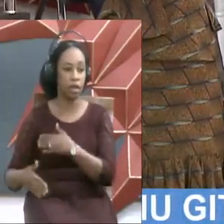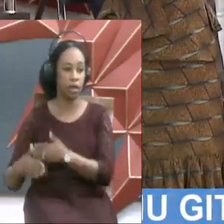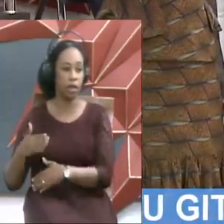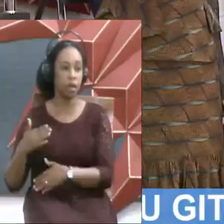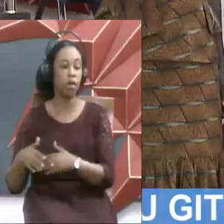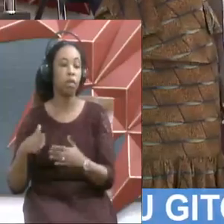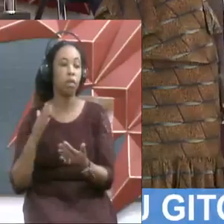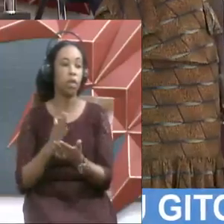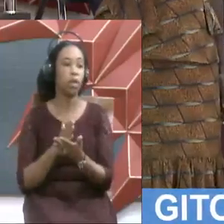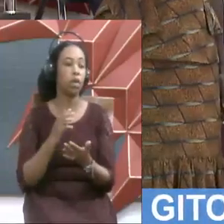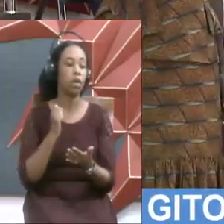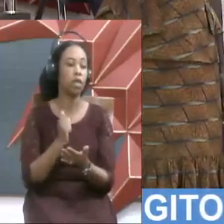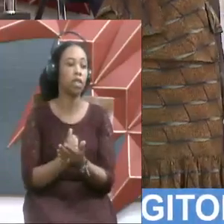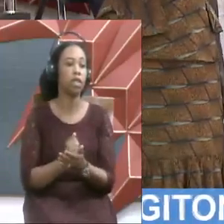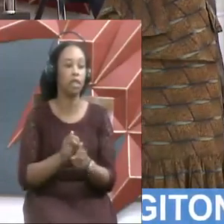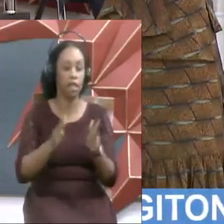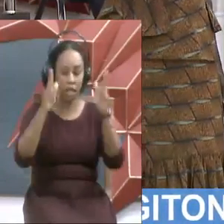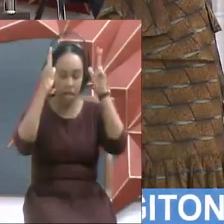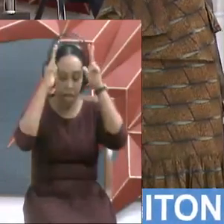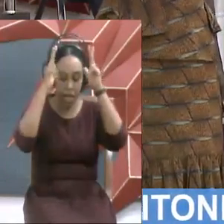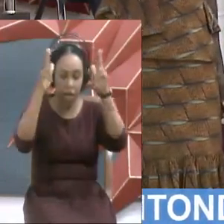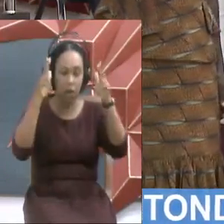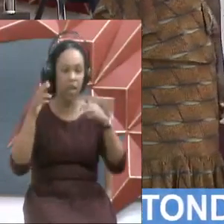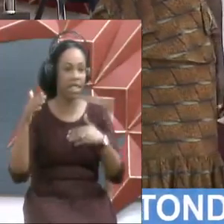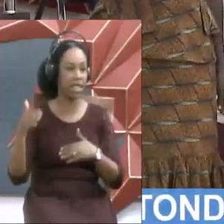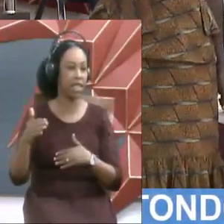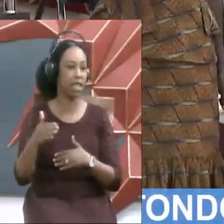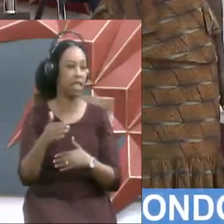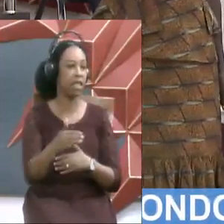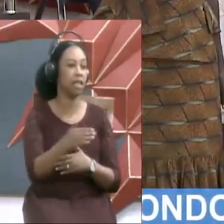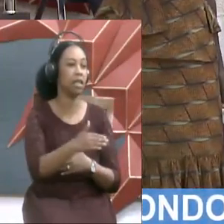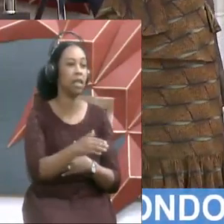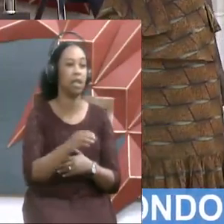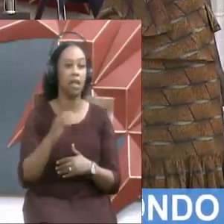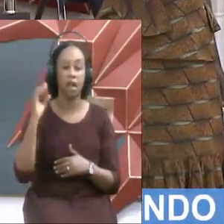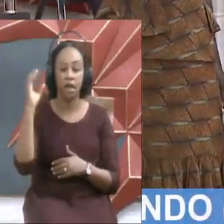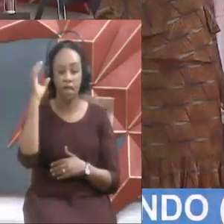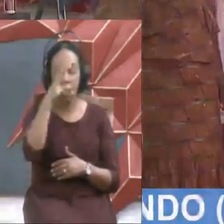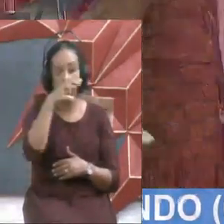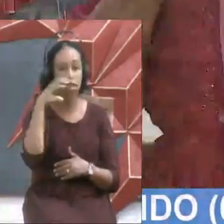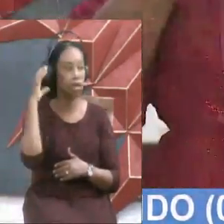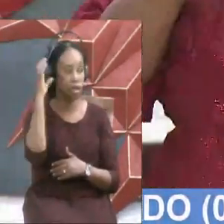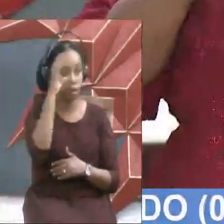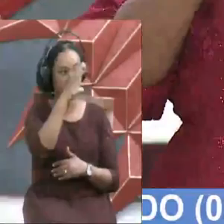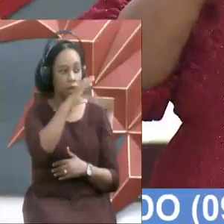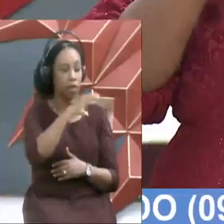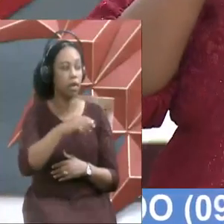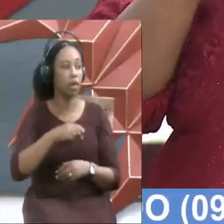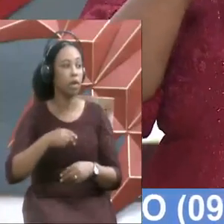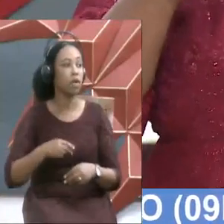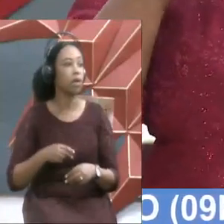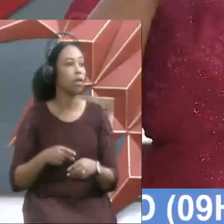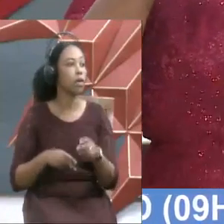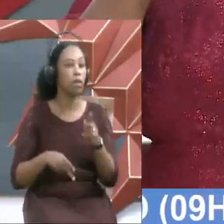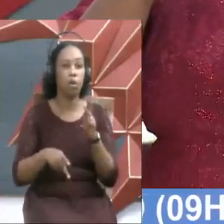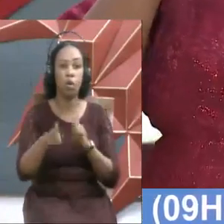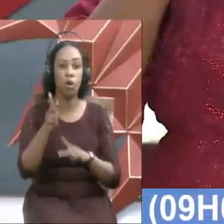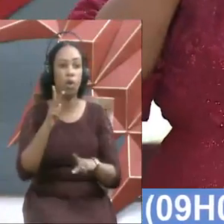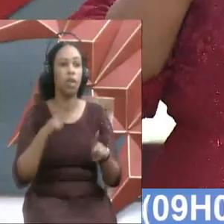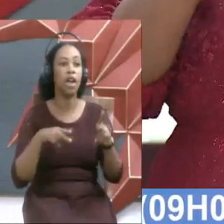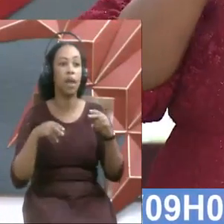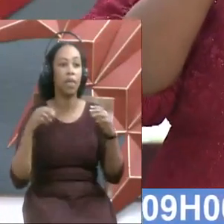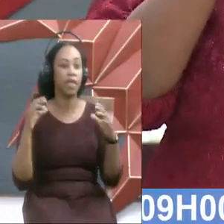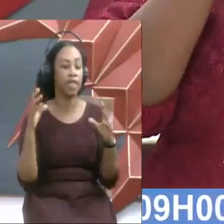Satani ahora zerereswa ashaka mana uwa busu mujinga